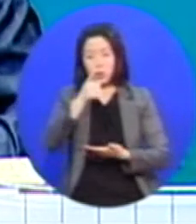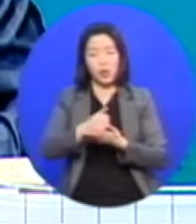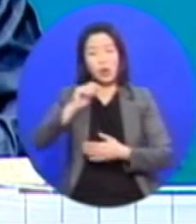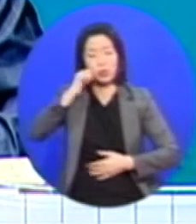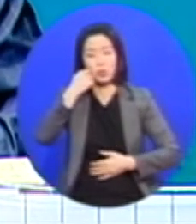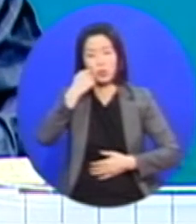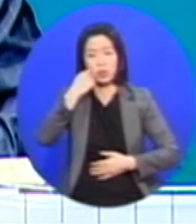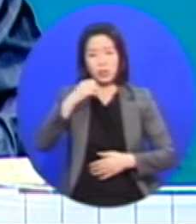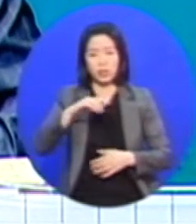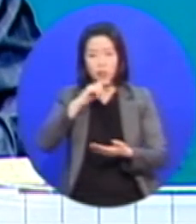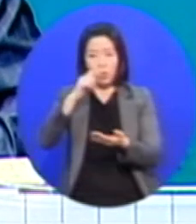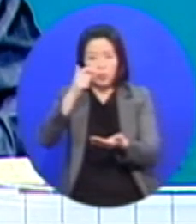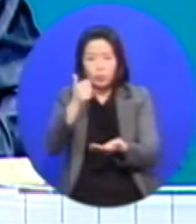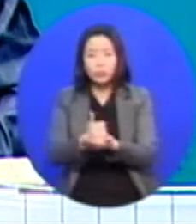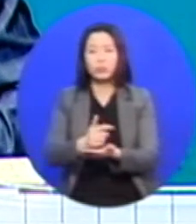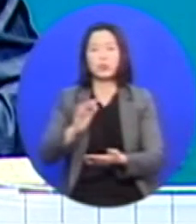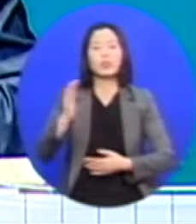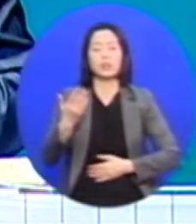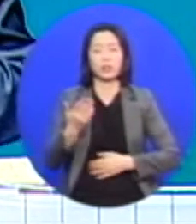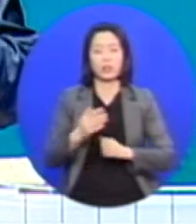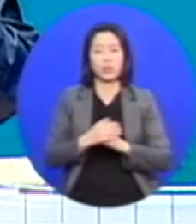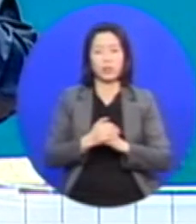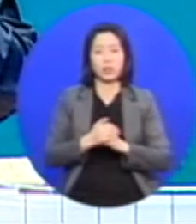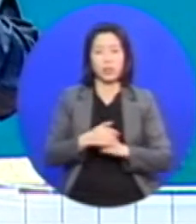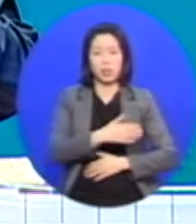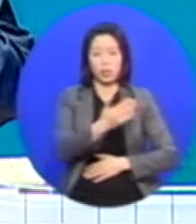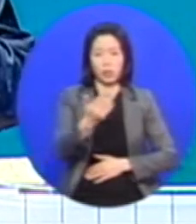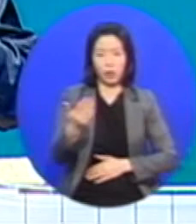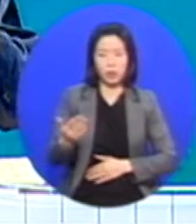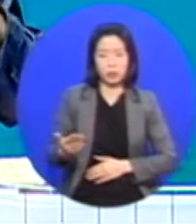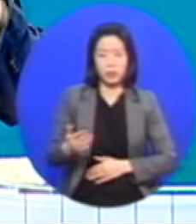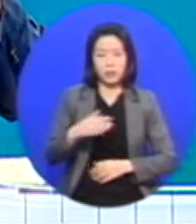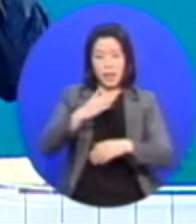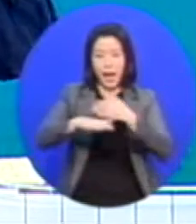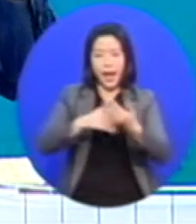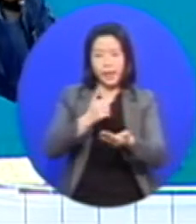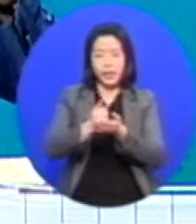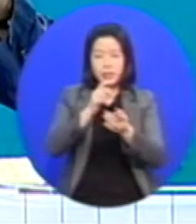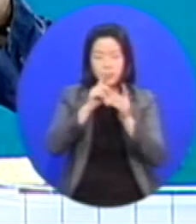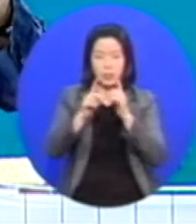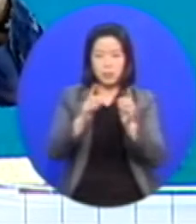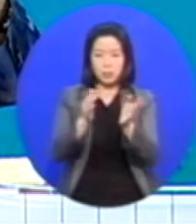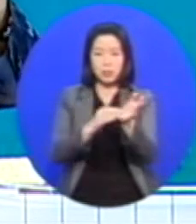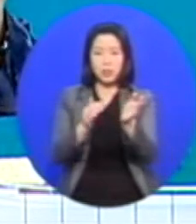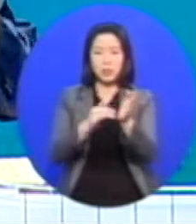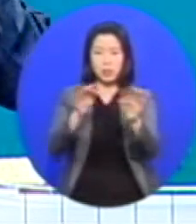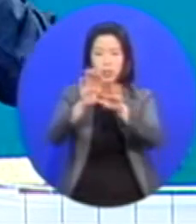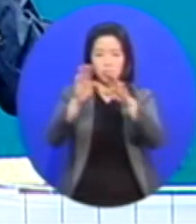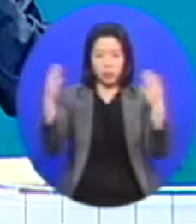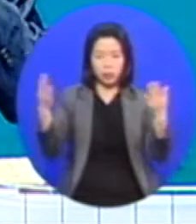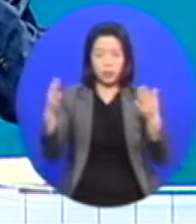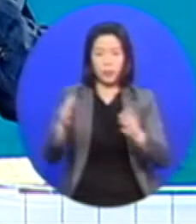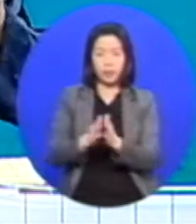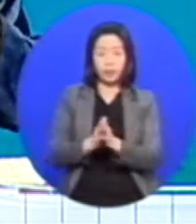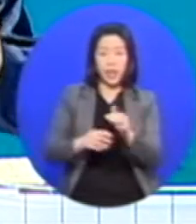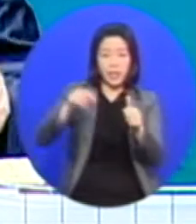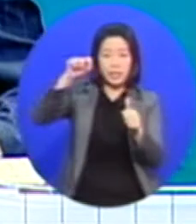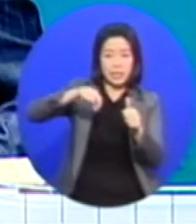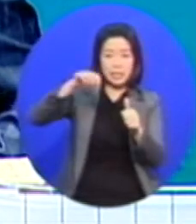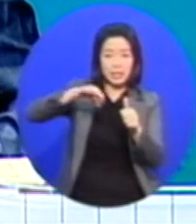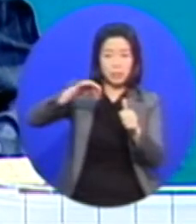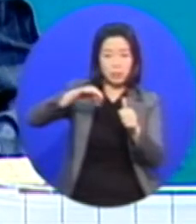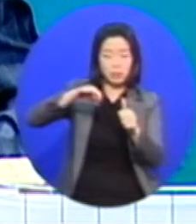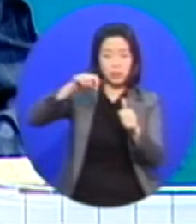그게 완전히 속은 거래 니까 여러분 하나님의 말씀이 비밀을 열어 주는데 히브리서 12장 1절